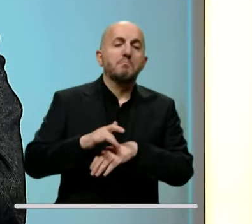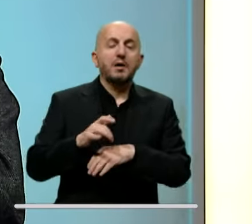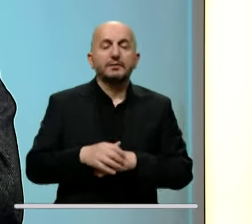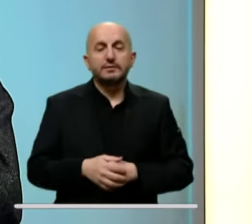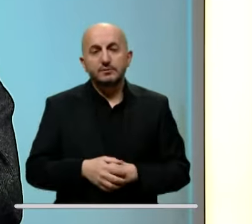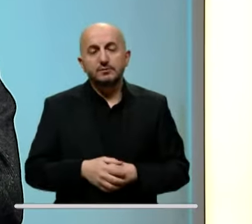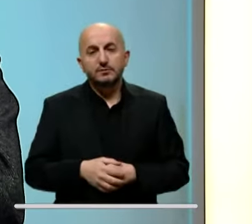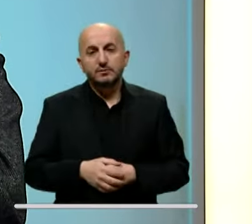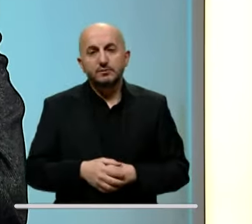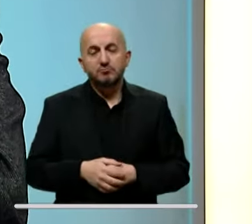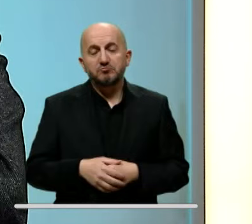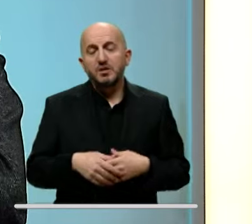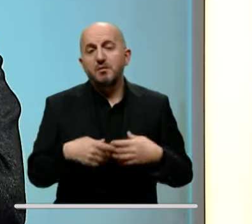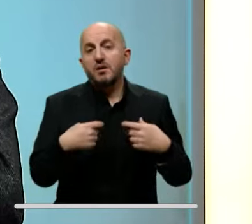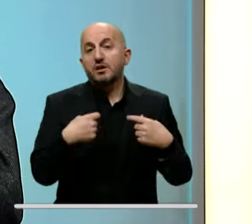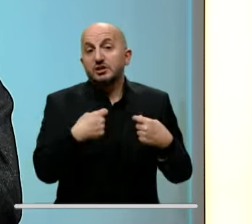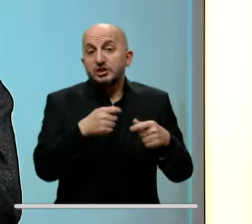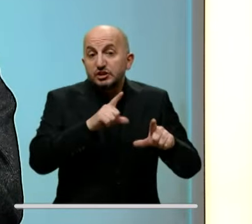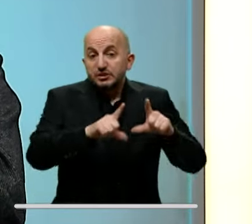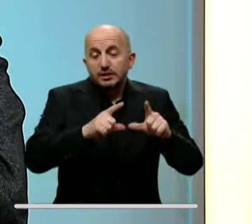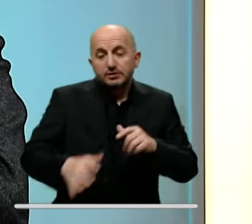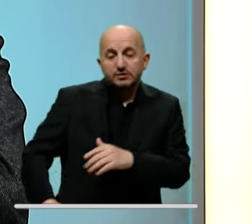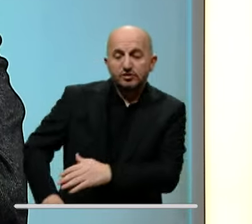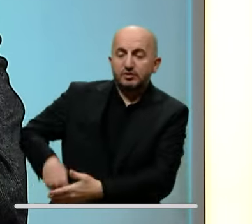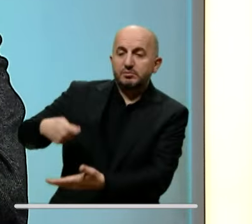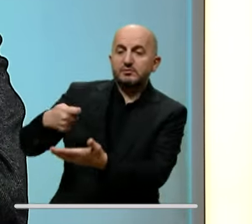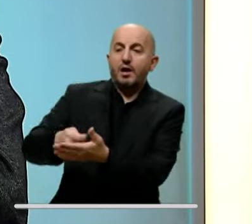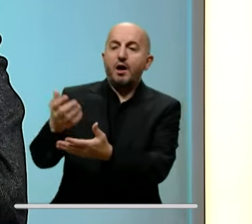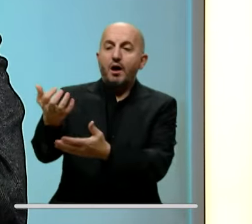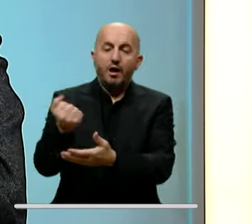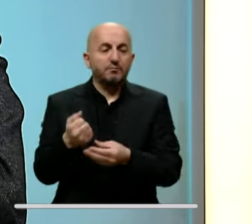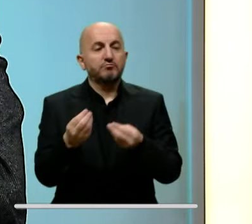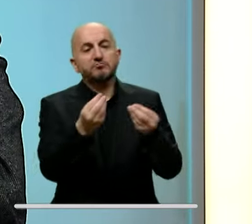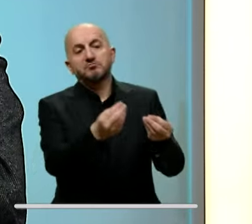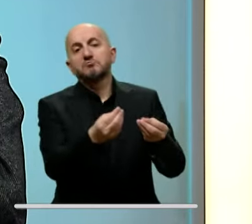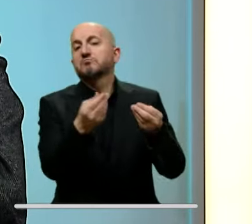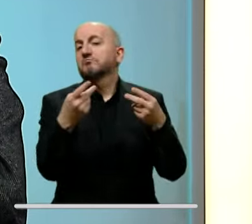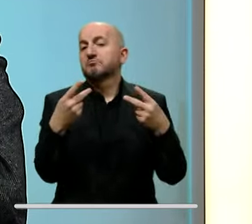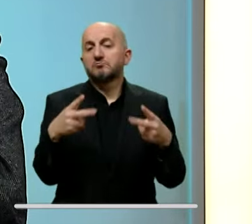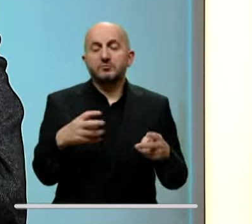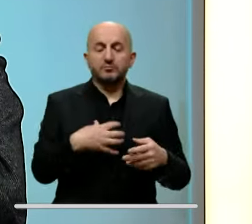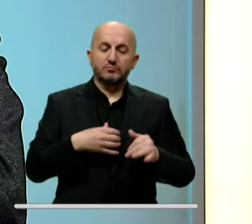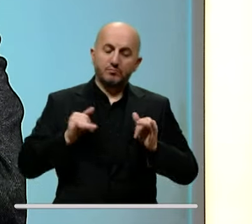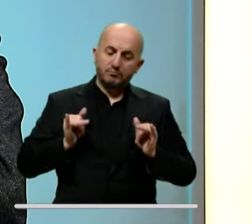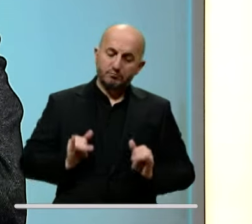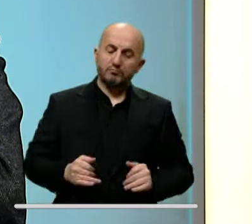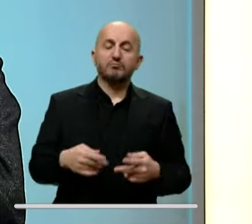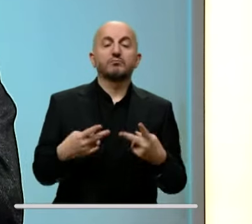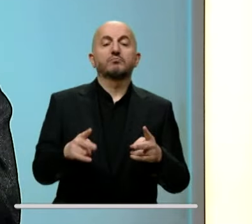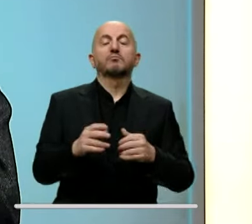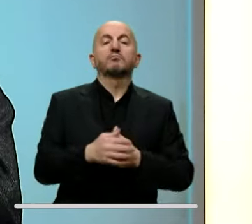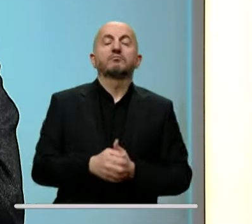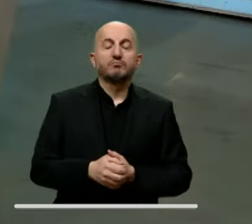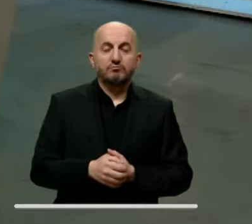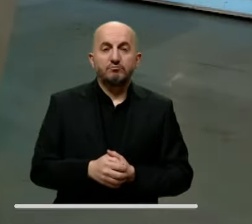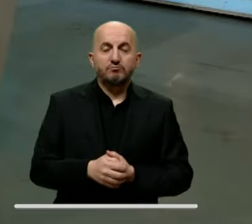Eee sarf malzemesini cebinden karşılayarak Hani bu konuda kendisini de tatmin edebilir Eyvallah